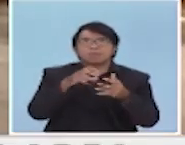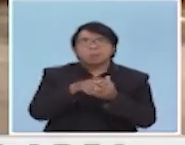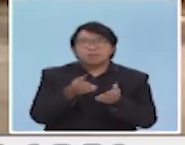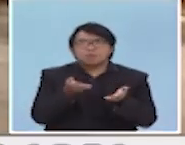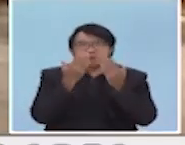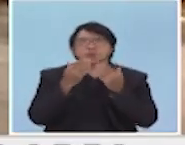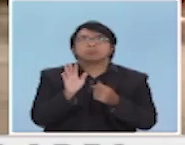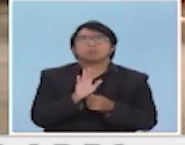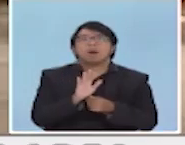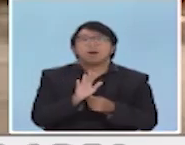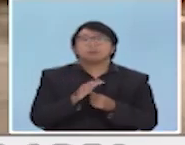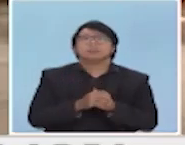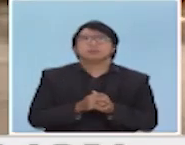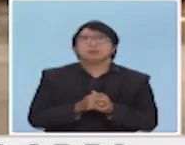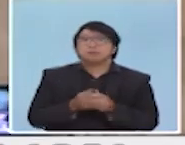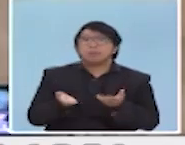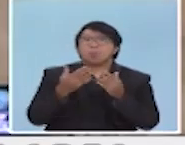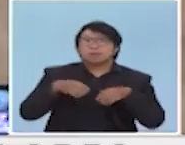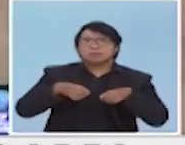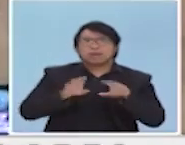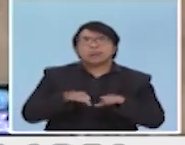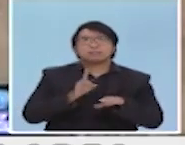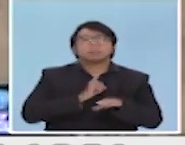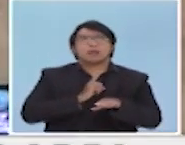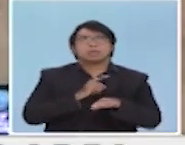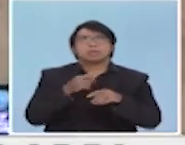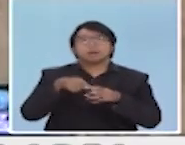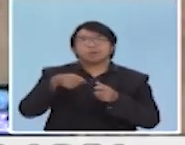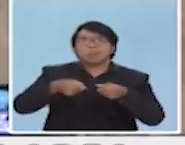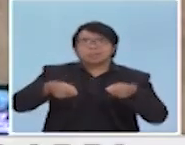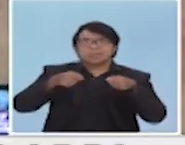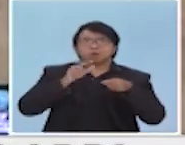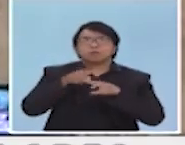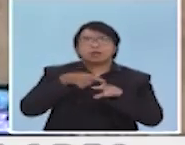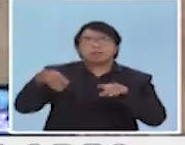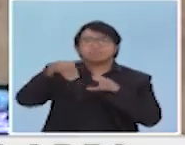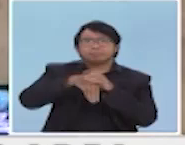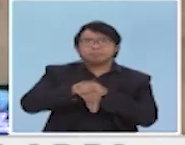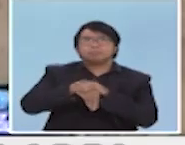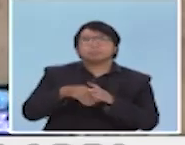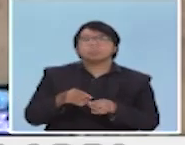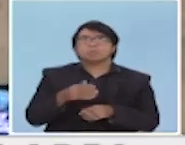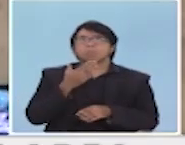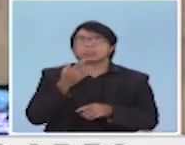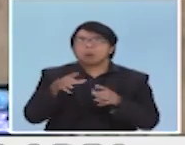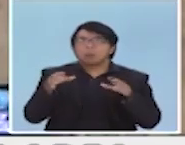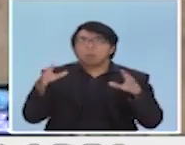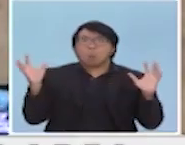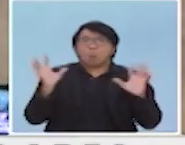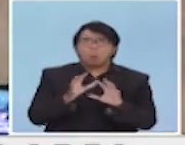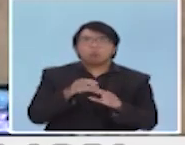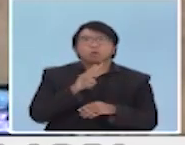wudu, membawa sajadah pribadi, dan kantong plastik untuk tempat sandal. Jika biasanya kapasitas